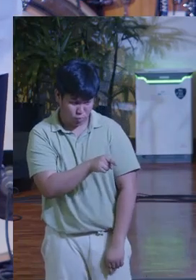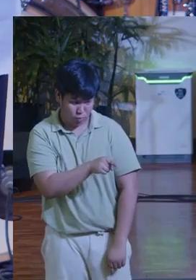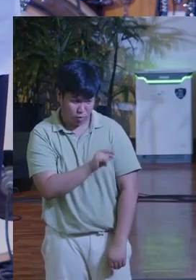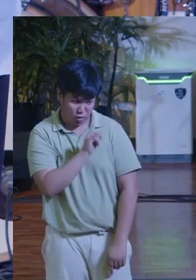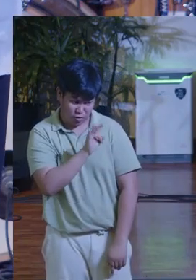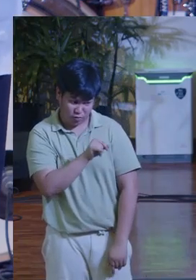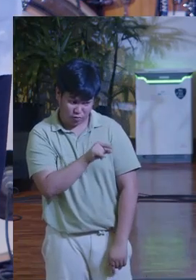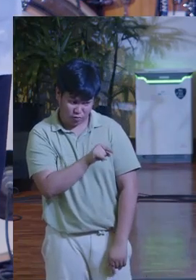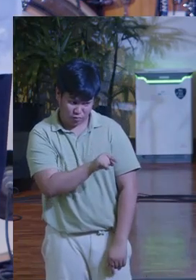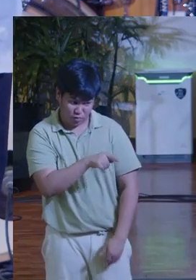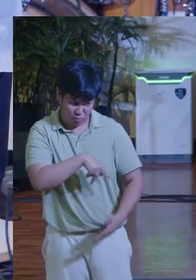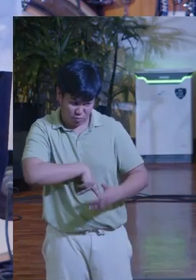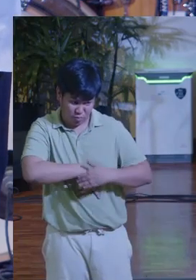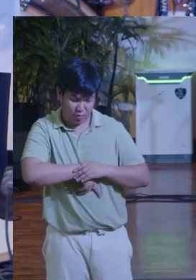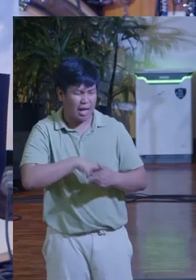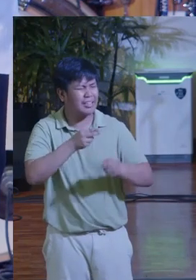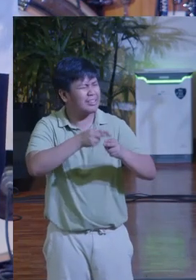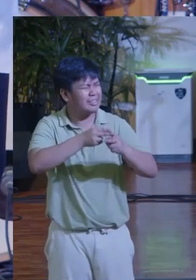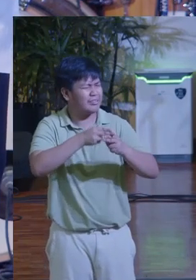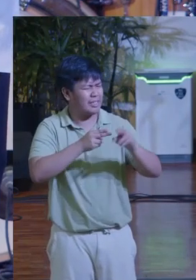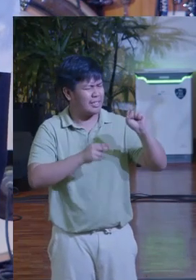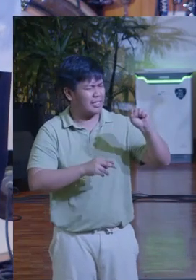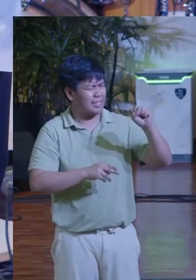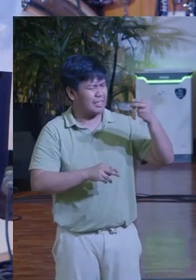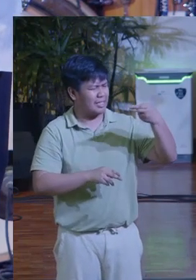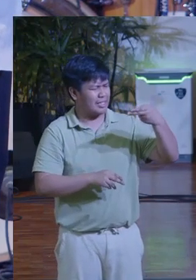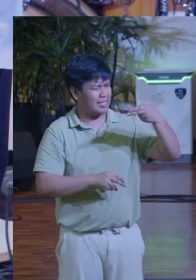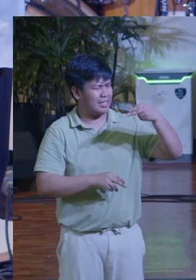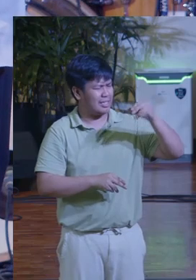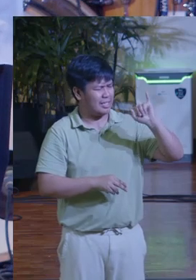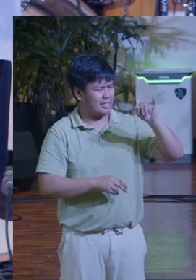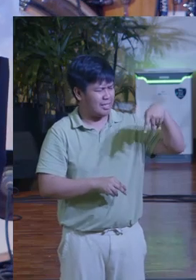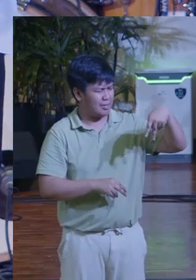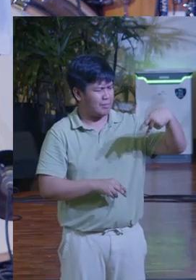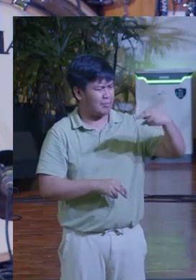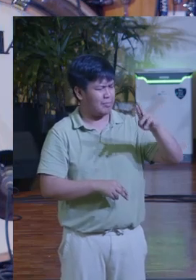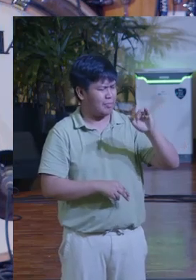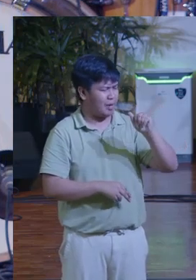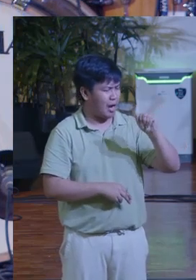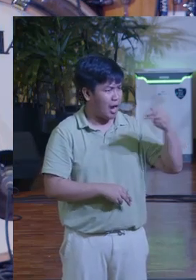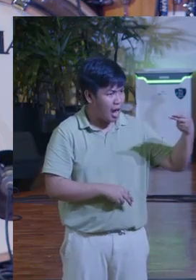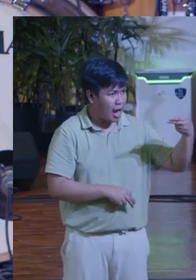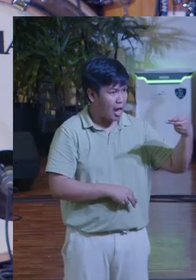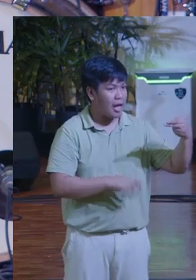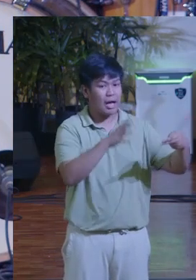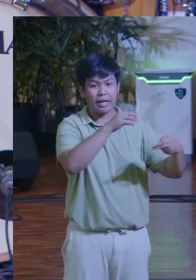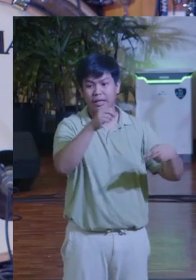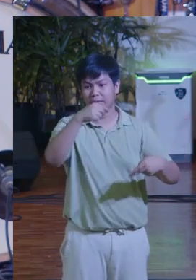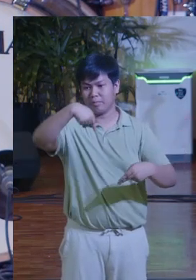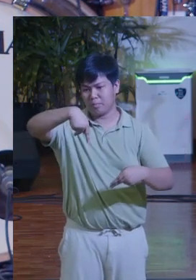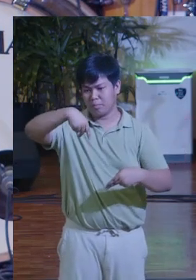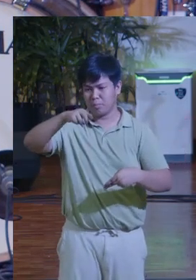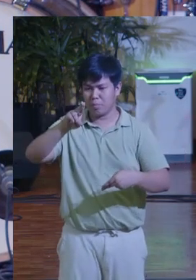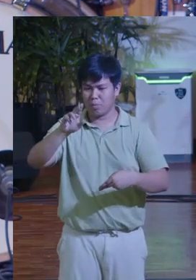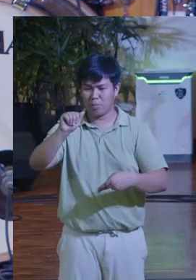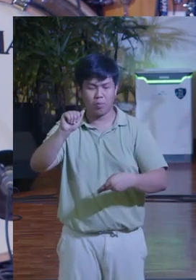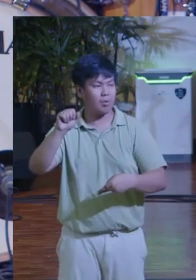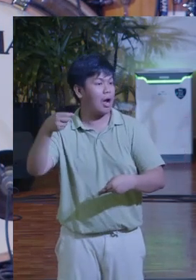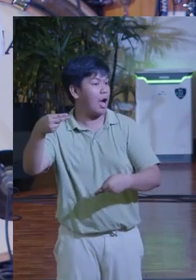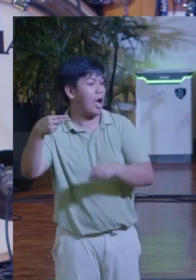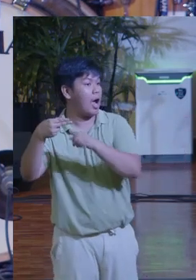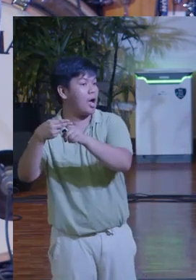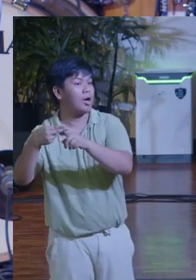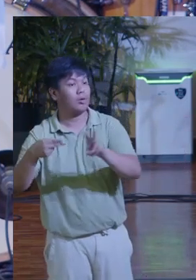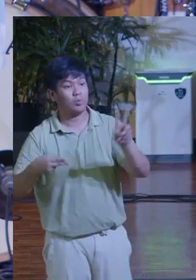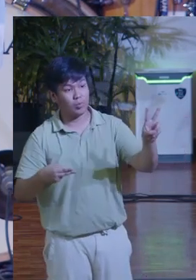one of whom was named Shipra and the other Pua. So parang sa teksto natin,